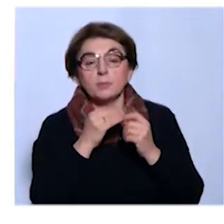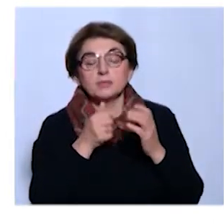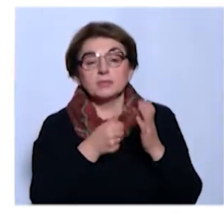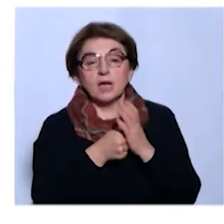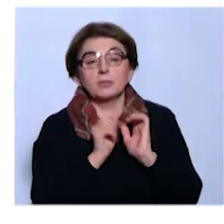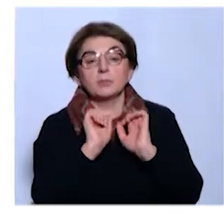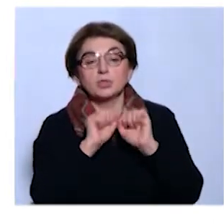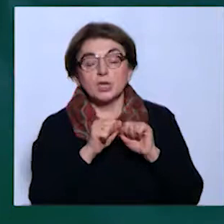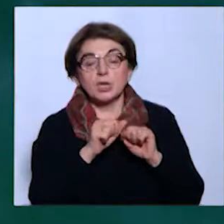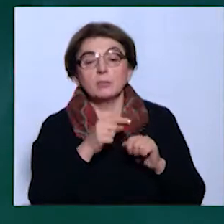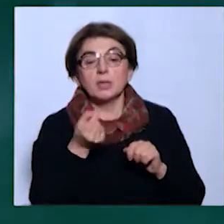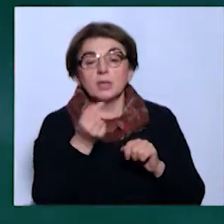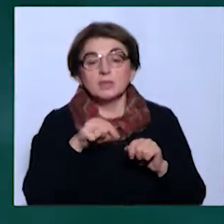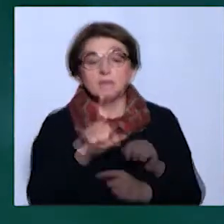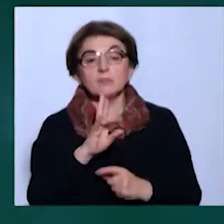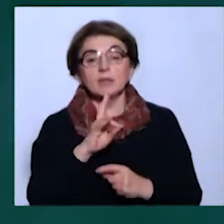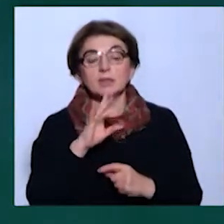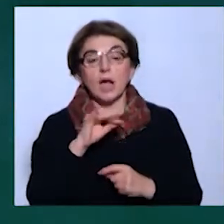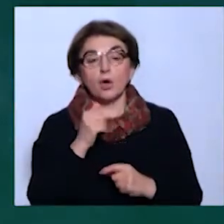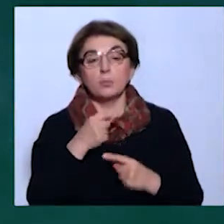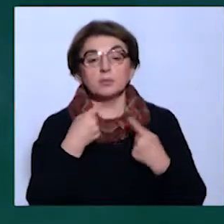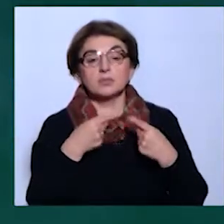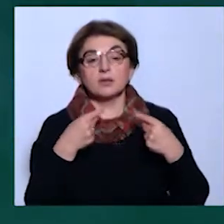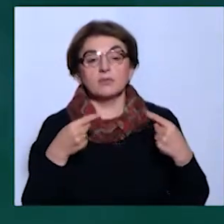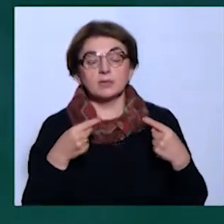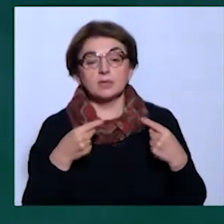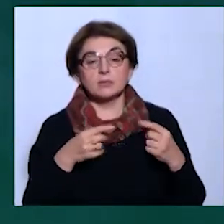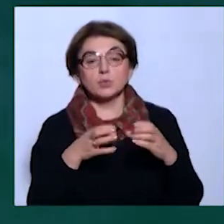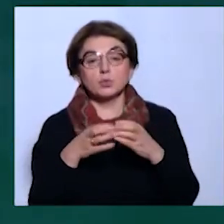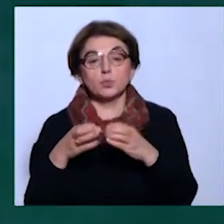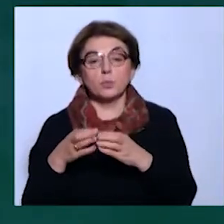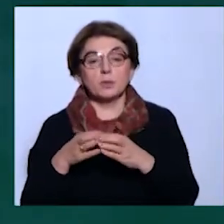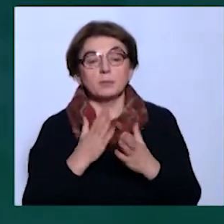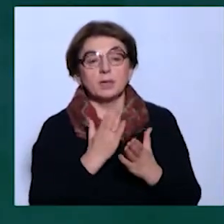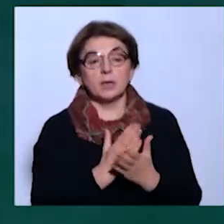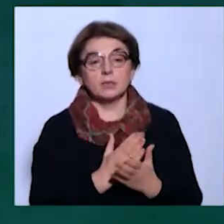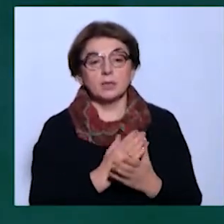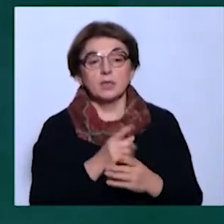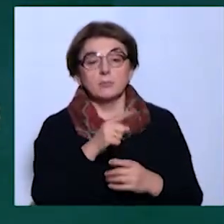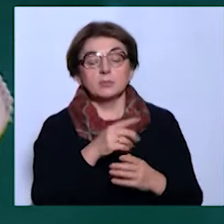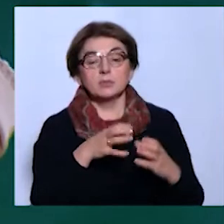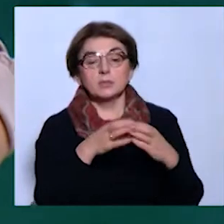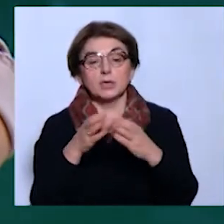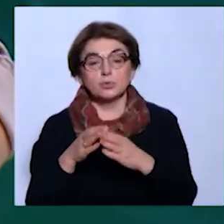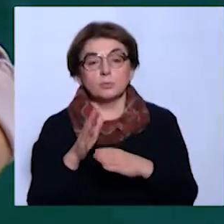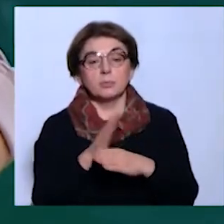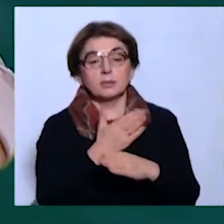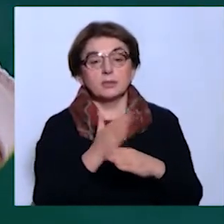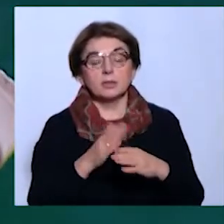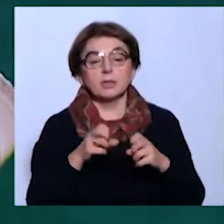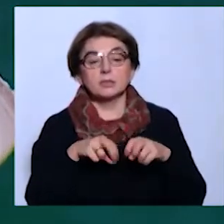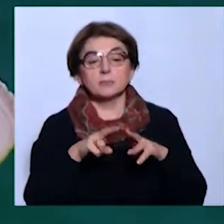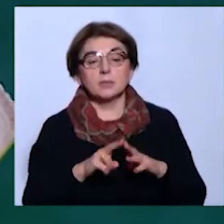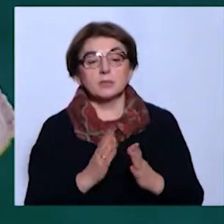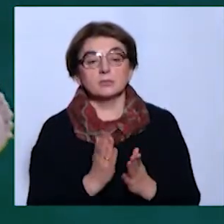თესლის გავრცელება. ნაყოფი სხვადასხვანაირი კლასიფიკაციით ხდება მისი დაჯგუფება.